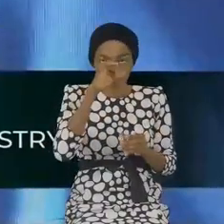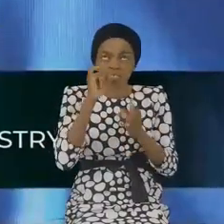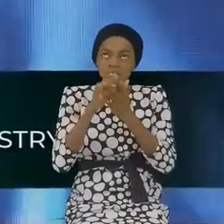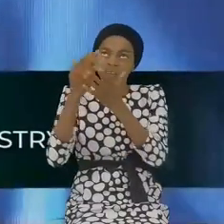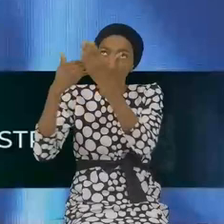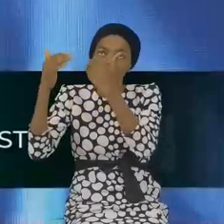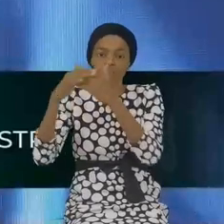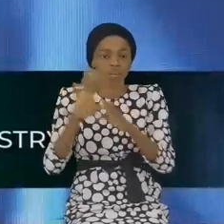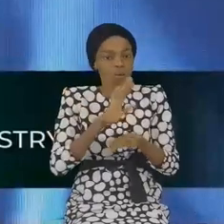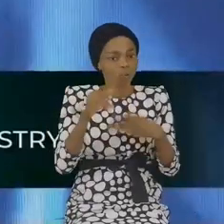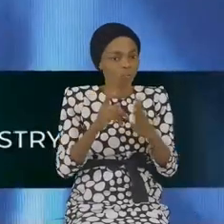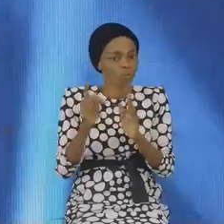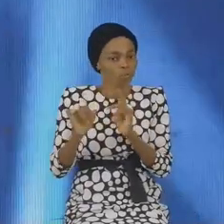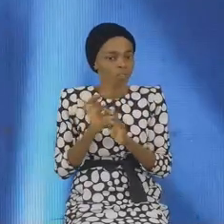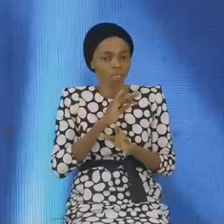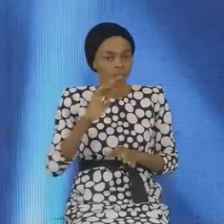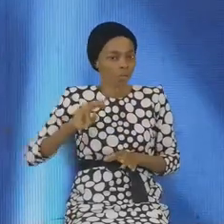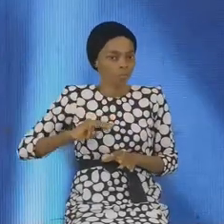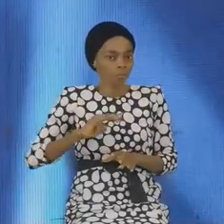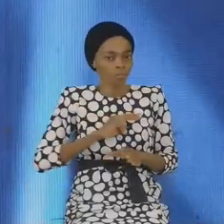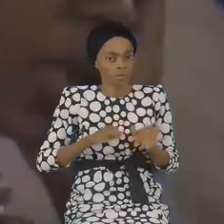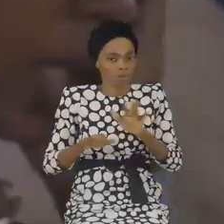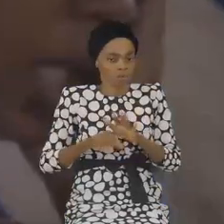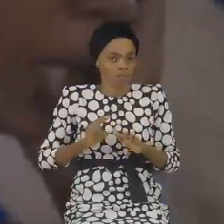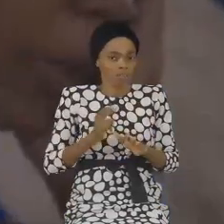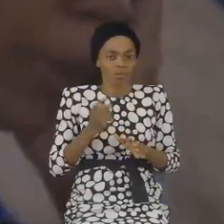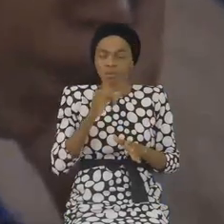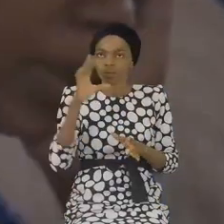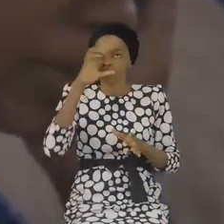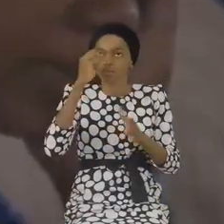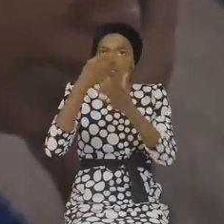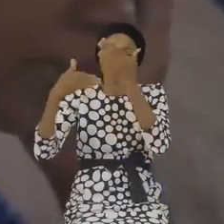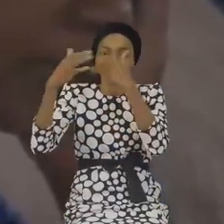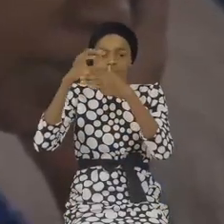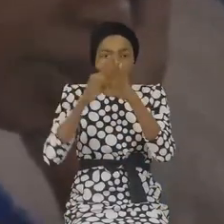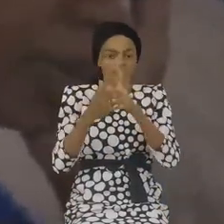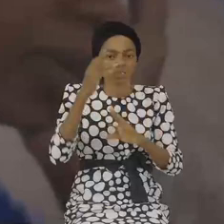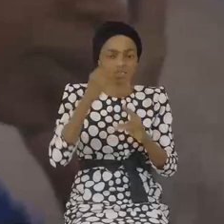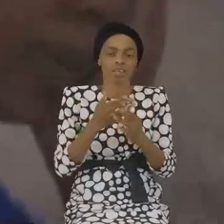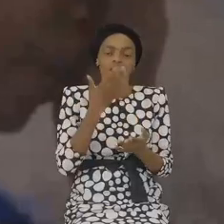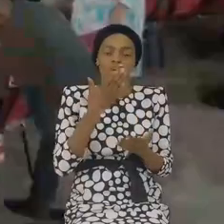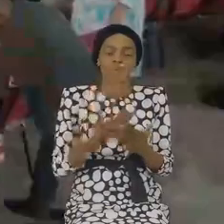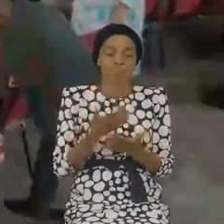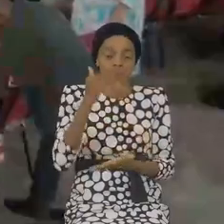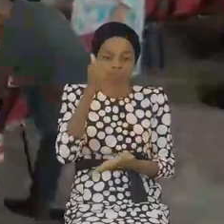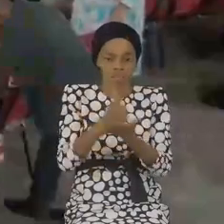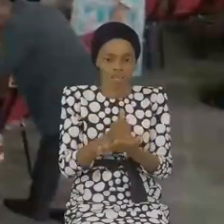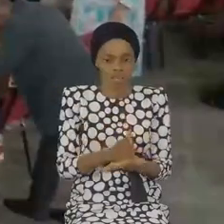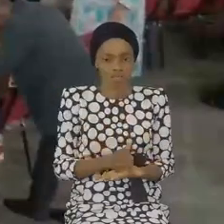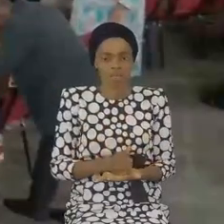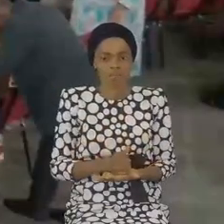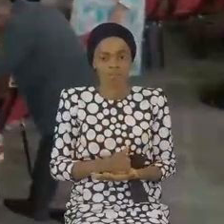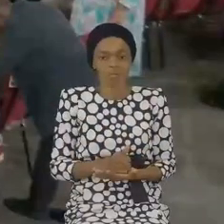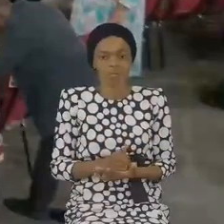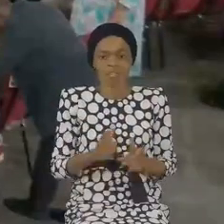nous guidons, dirigeons, que personne ne rate ce lieu au nom de Jésus. Un bon amen. Un